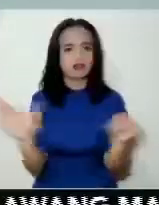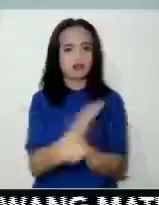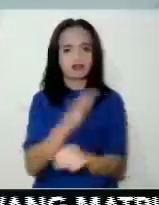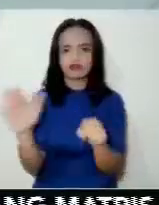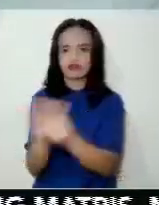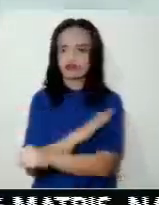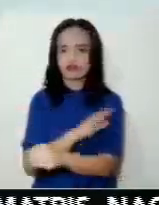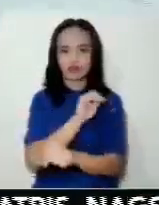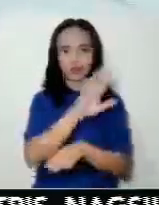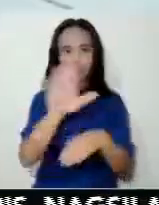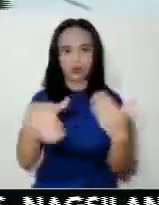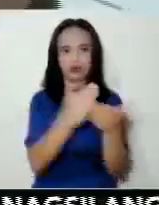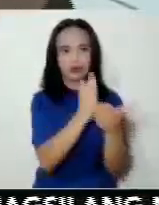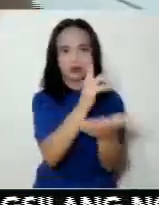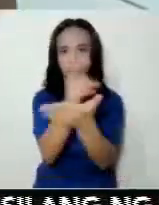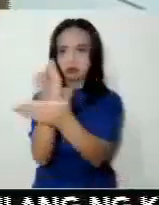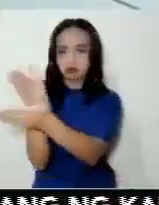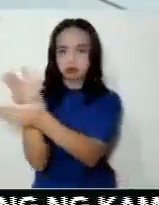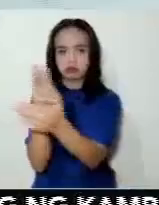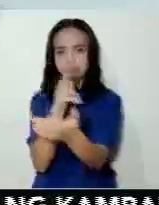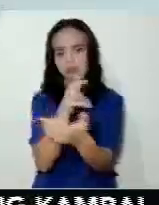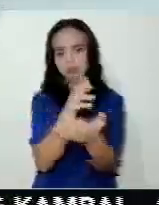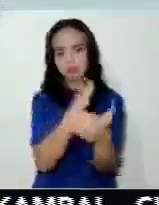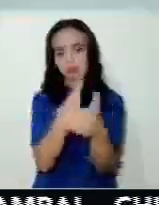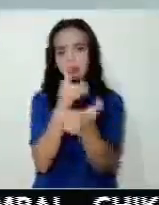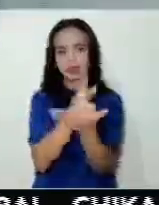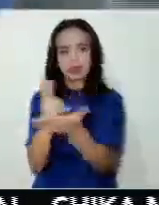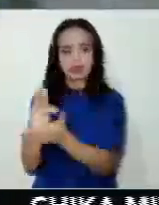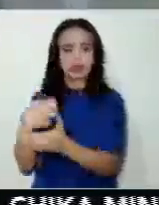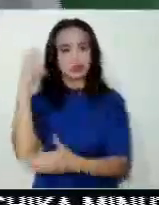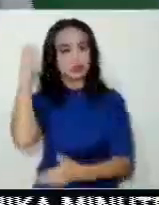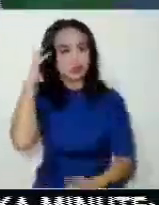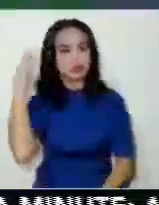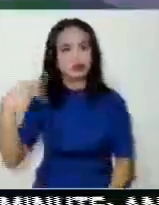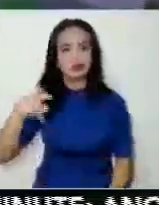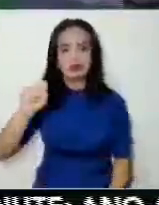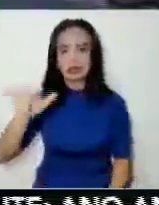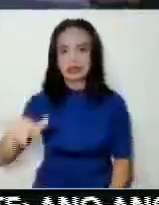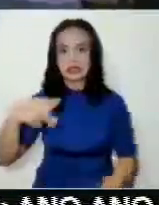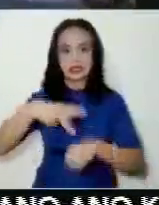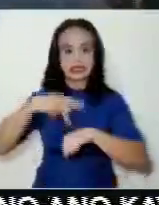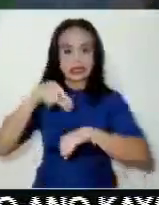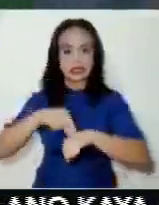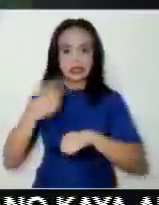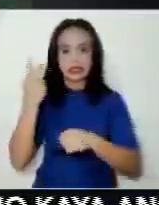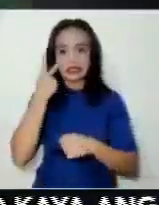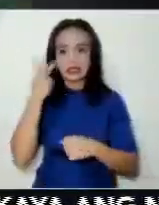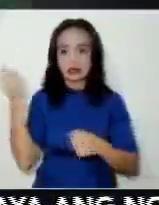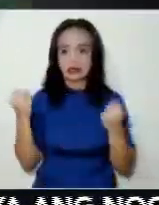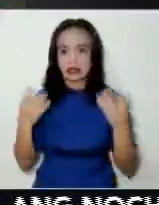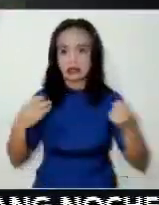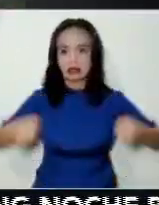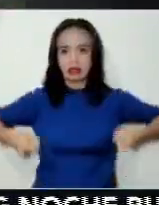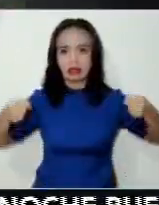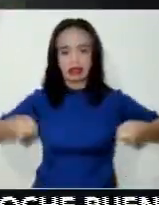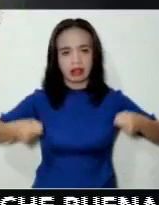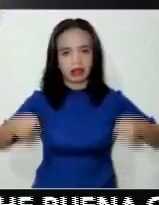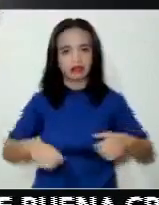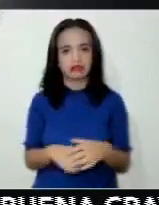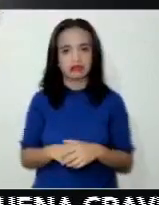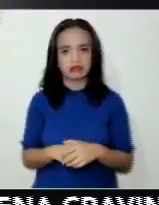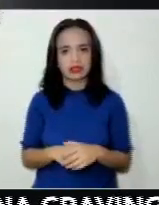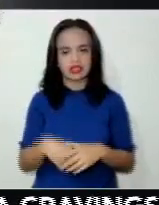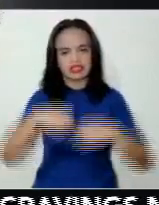terminal kahapon sa Cubao, Pasay at Paranaque. Habang karga ang ganito karaming bagahe. Pawis ako